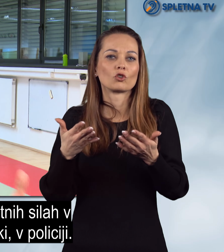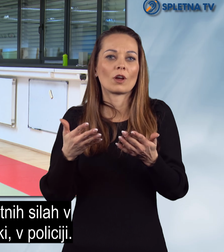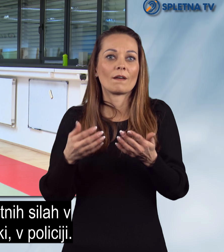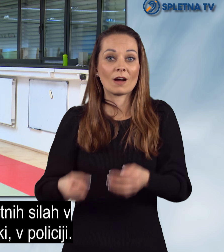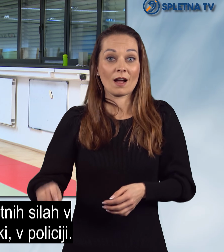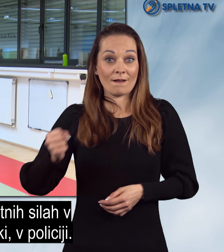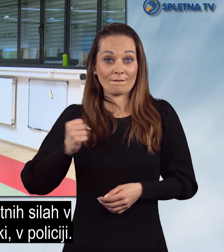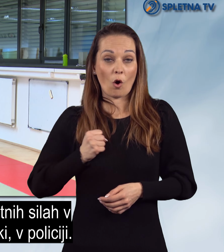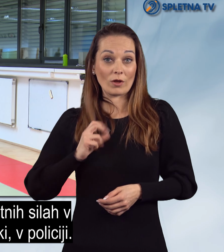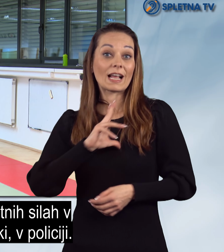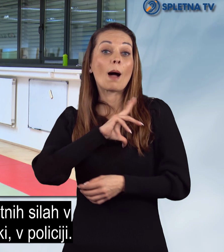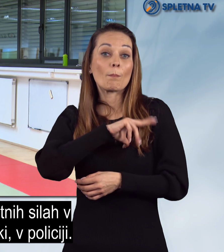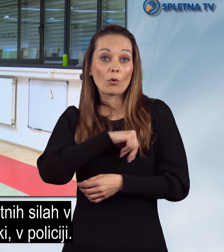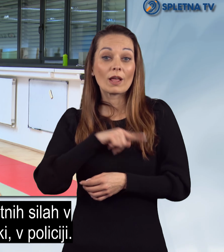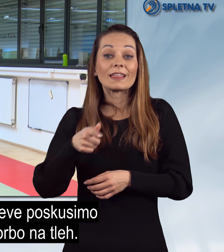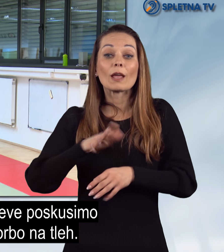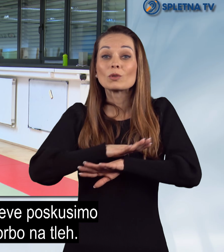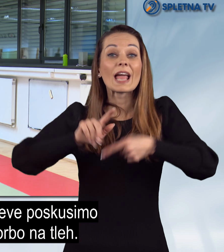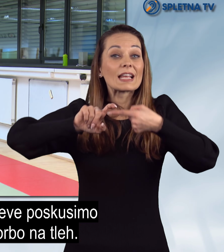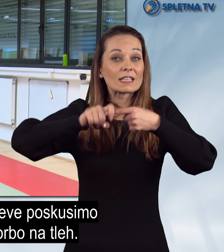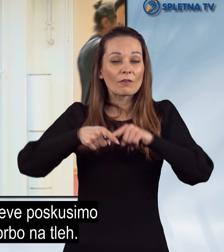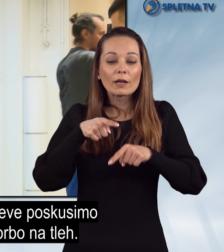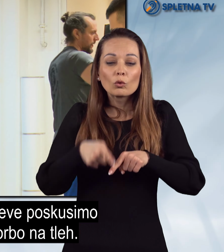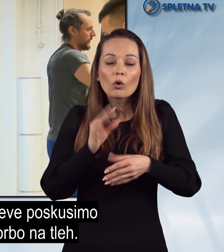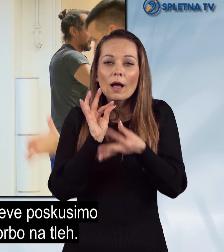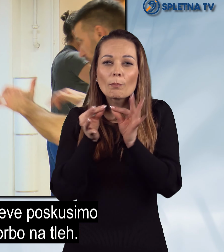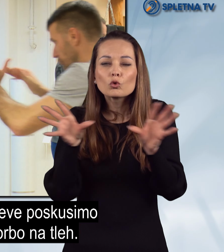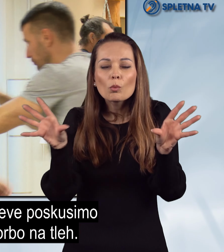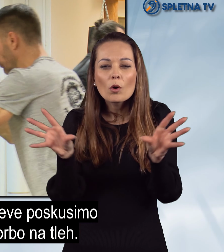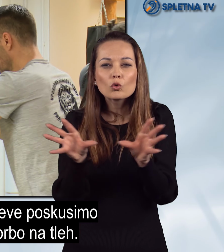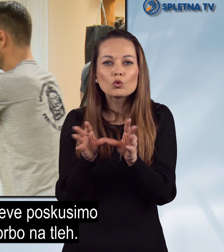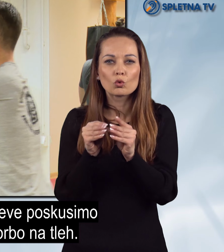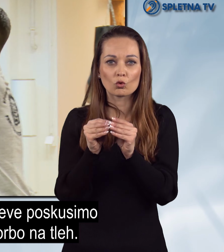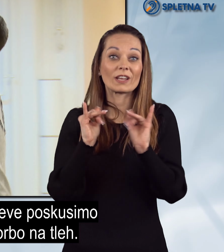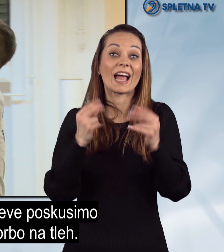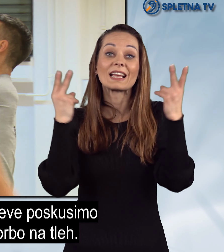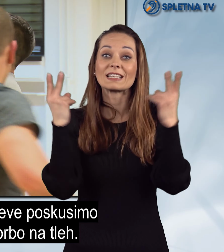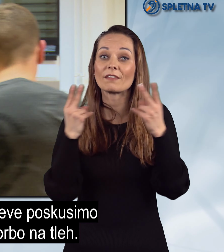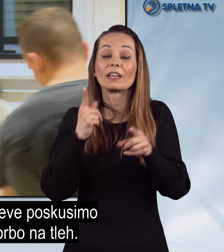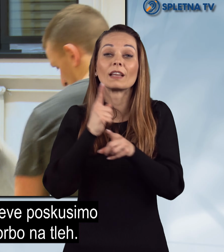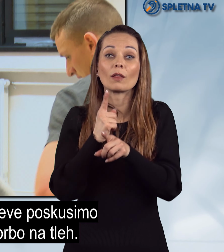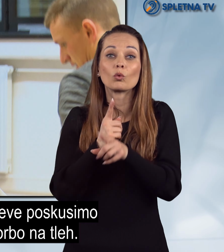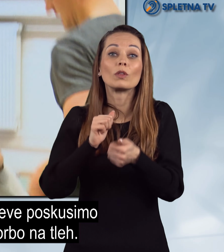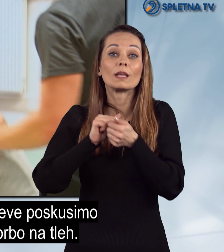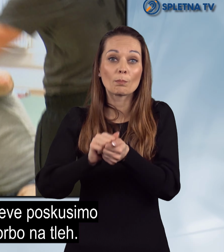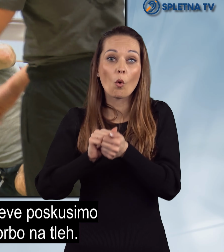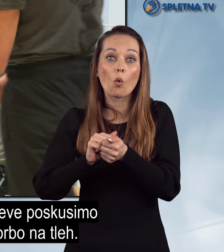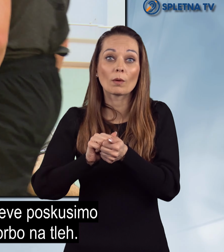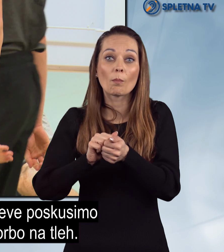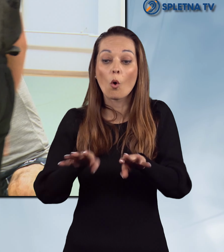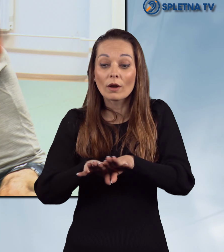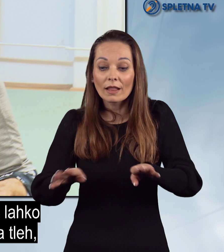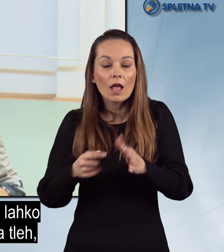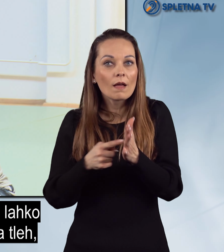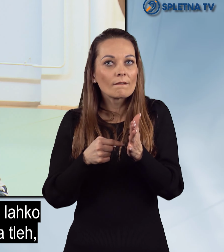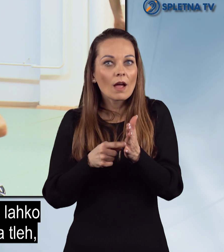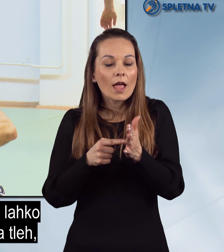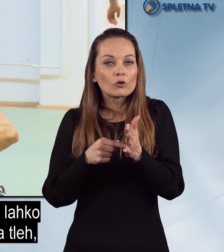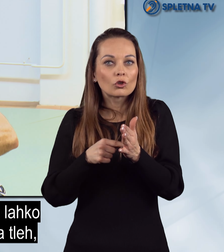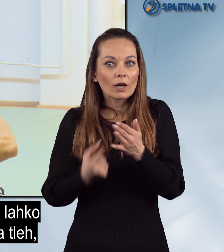pač v vojski, v policiji. Teda vse te zadeve tu nekako probamo združiti, pa seveda tudi borbo na tleh. Se pravi, večkrat